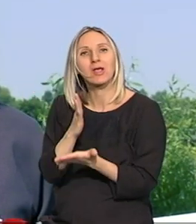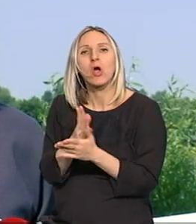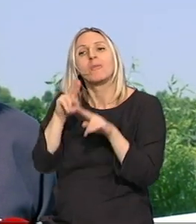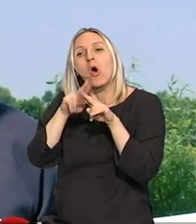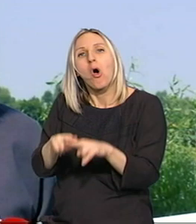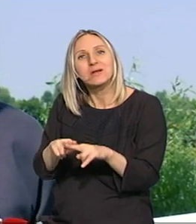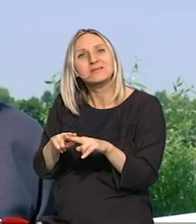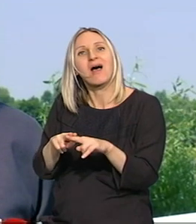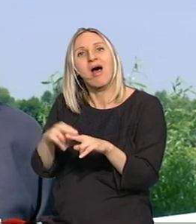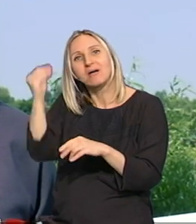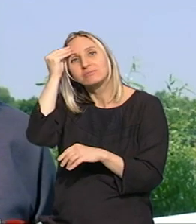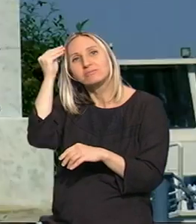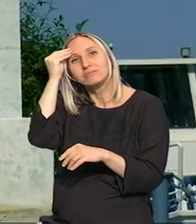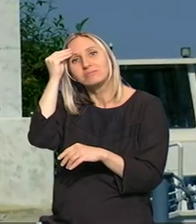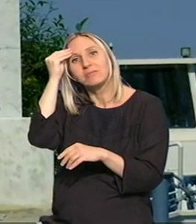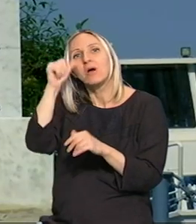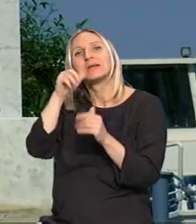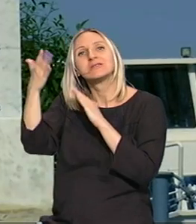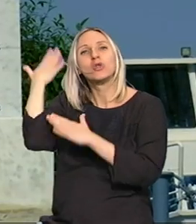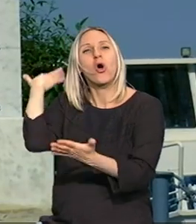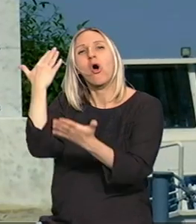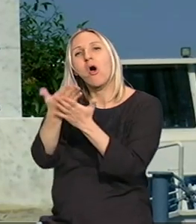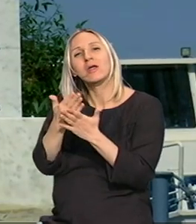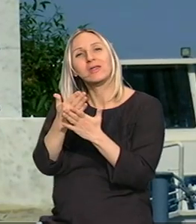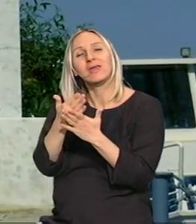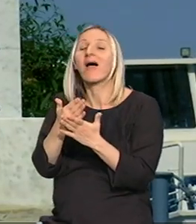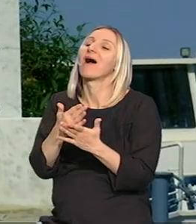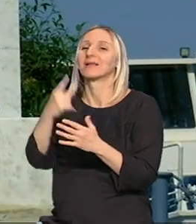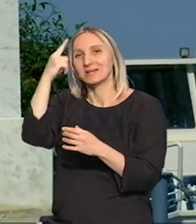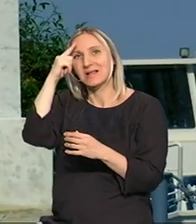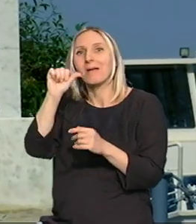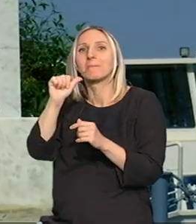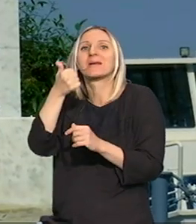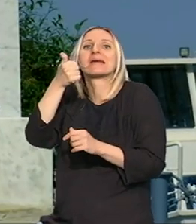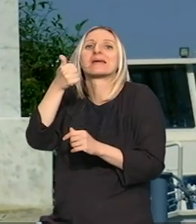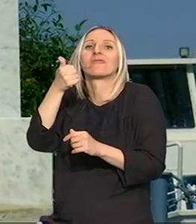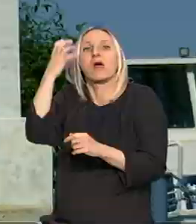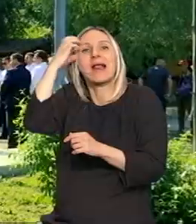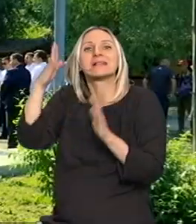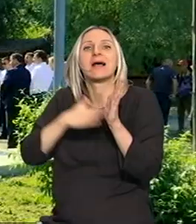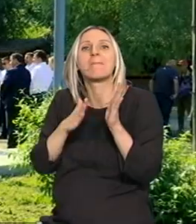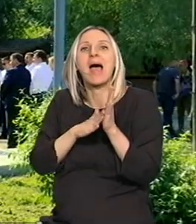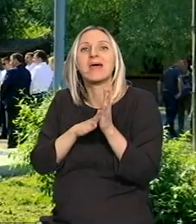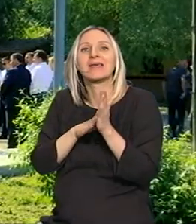trag da se obeleži u istoriji da je ipak ovde pristala kraljica Marija 22. godine.